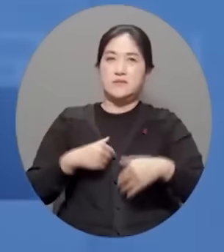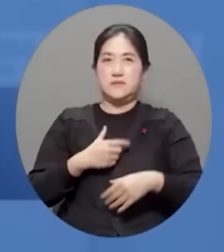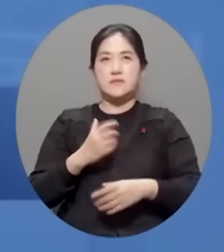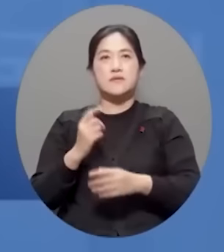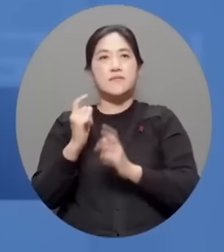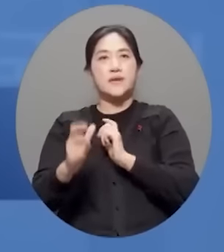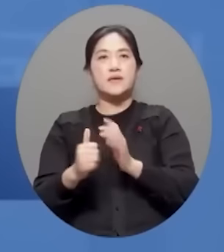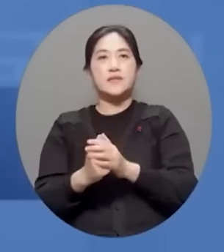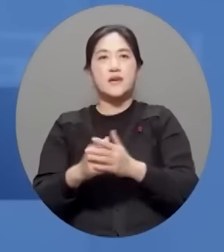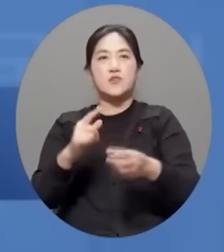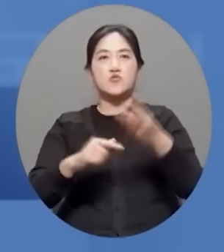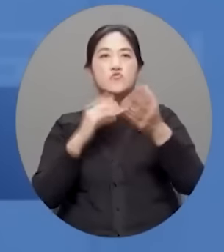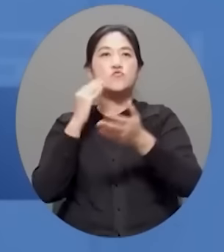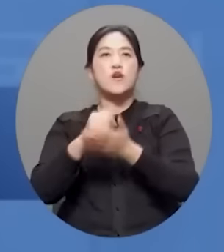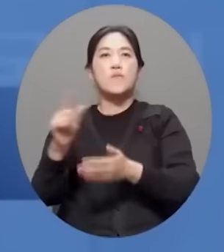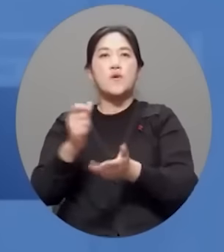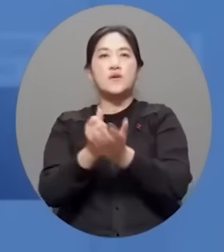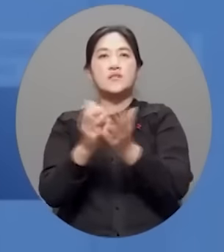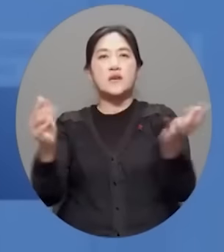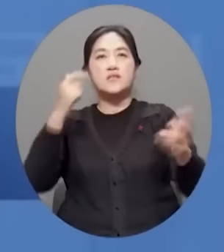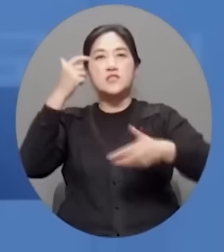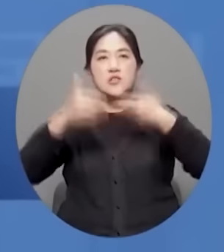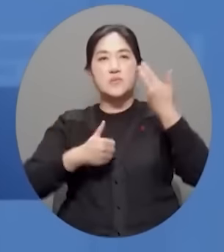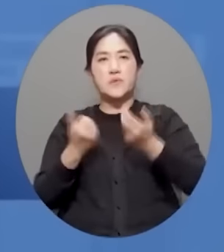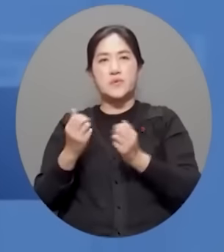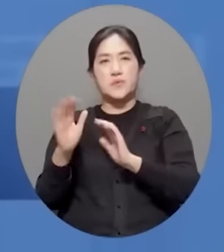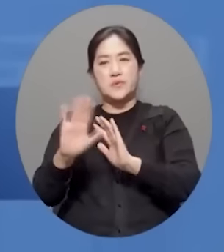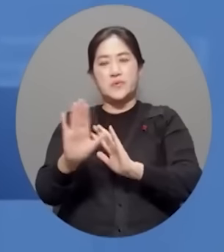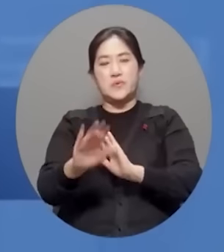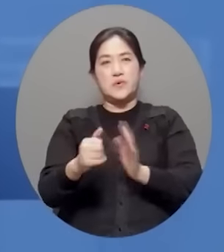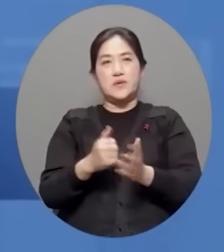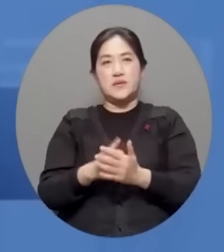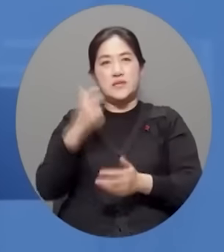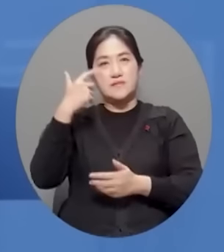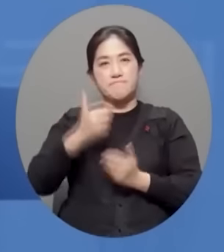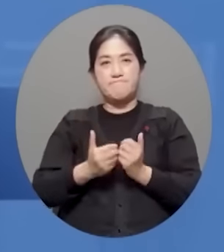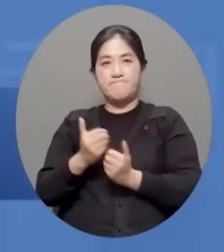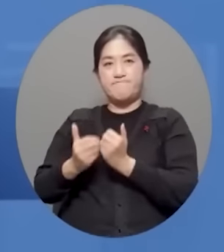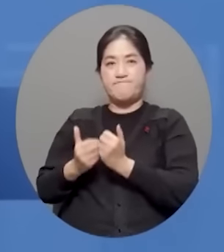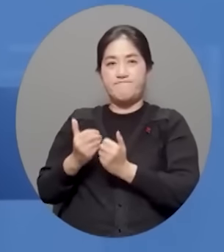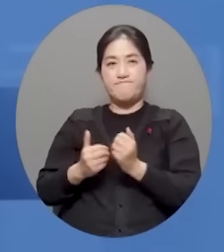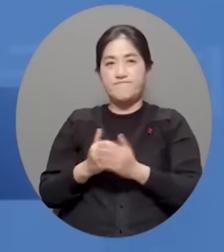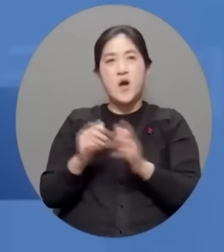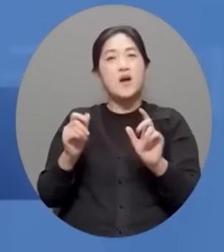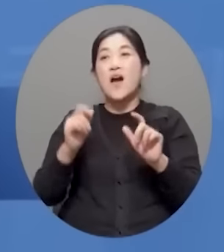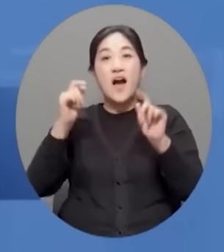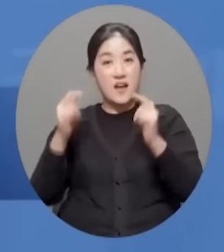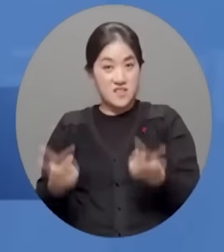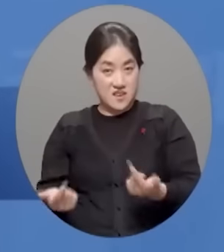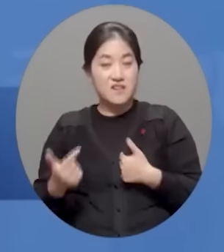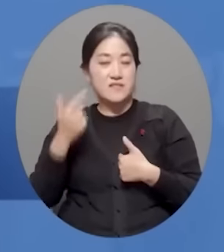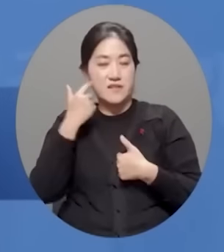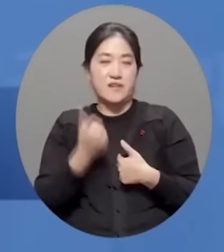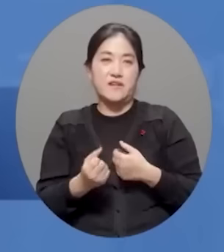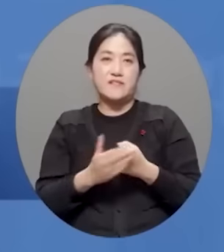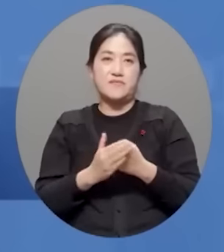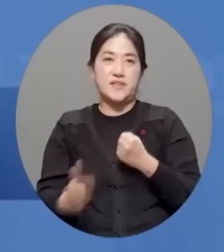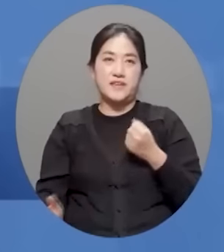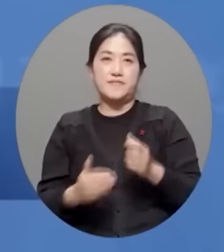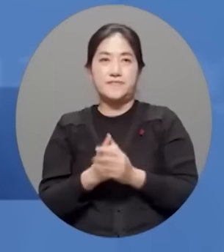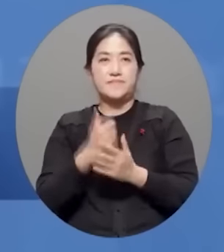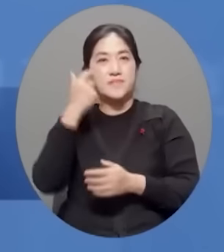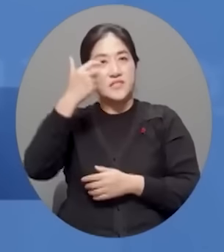윤석열 대통령이 어떤 기자분들의 질문을 회피하거나 그런 질문을 껄끄러워하시는 분은 아니라고 저는 생각하기 때문에 네.